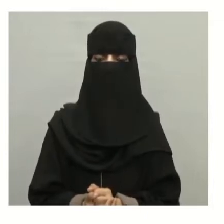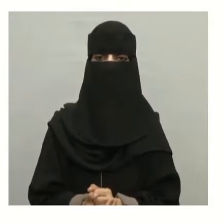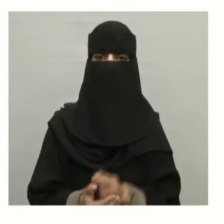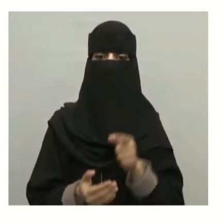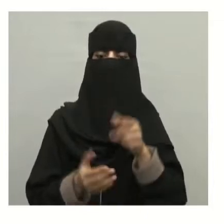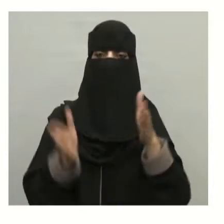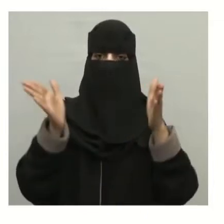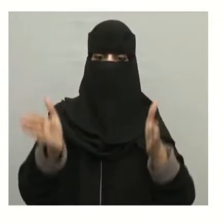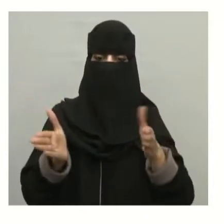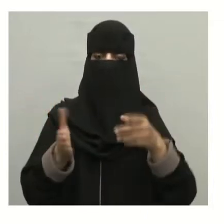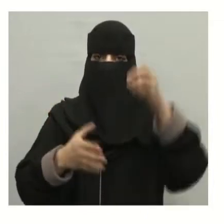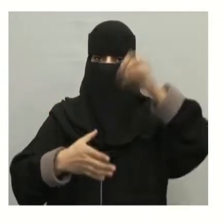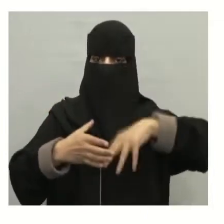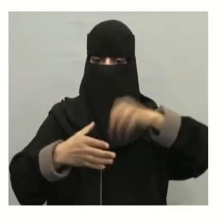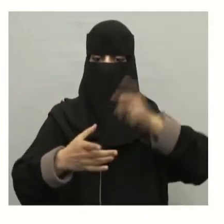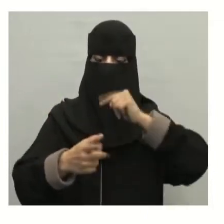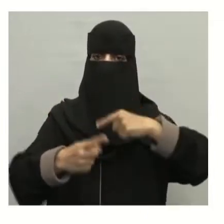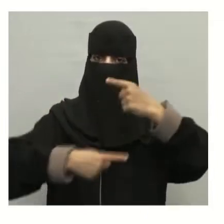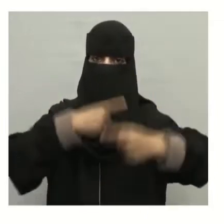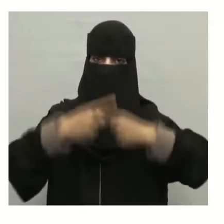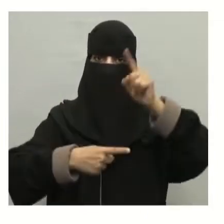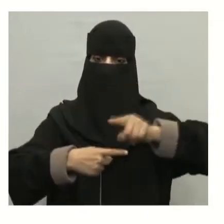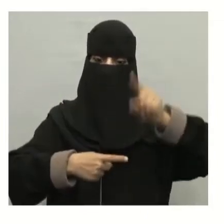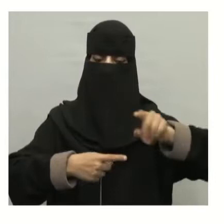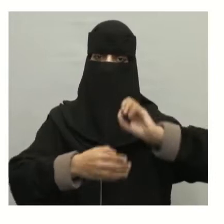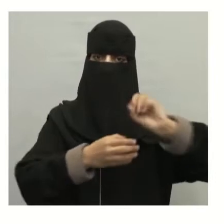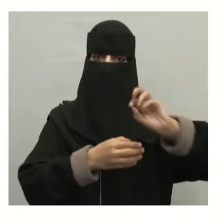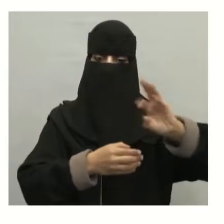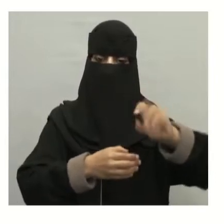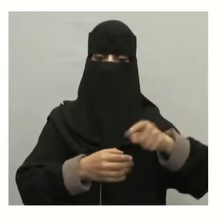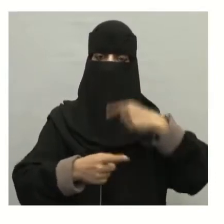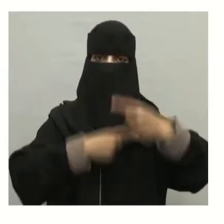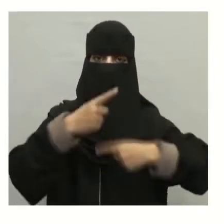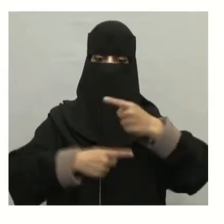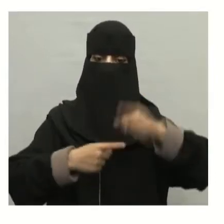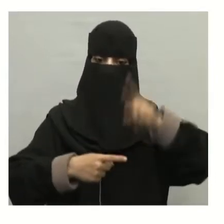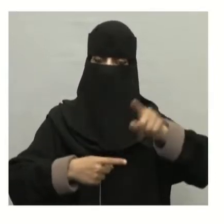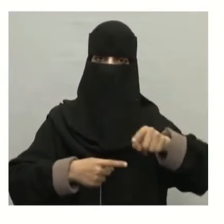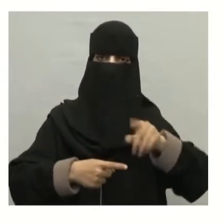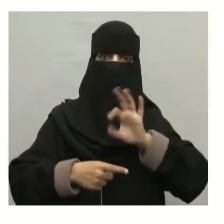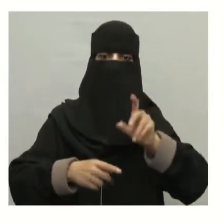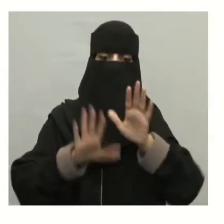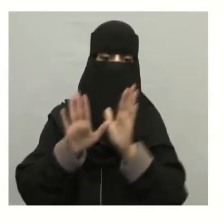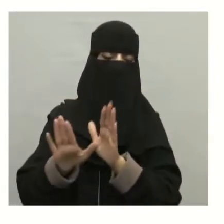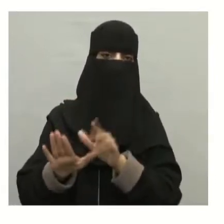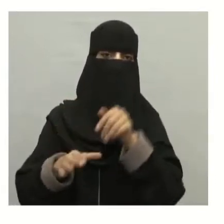سلة المهملات يجب إفراغها بشكل يومي بصورة يومية، ولا